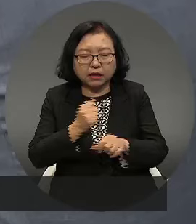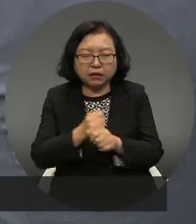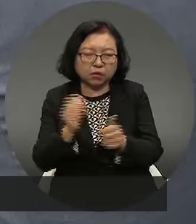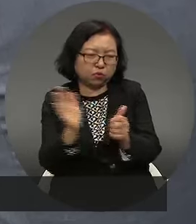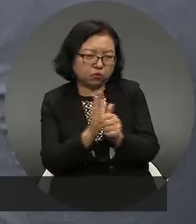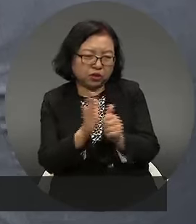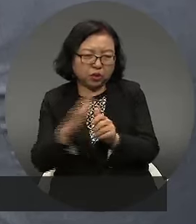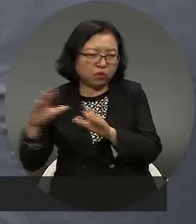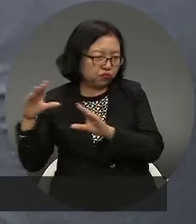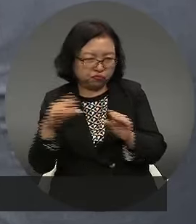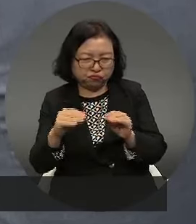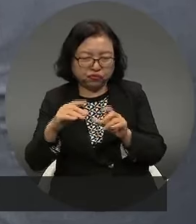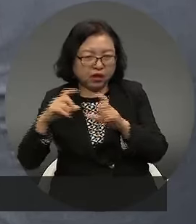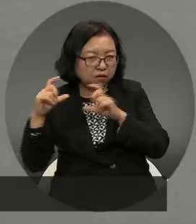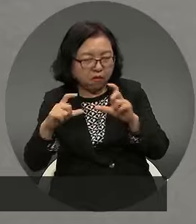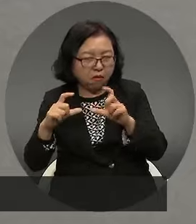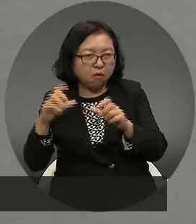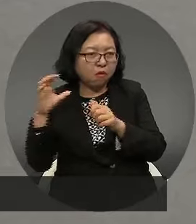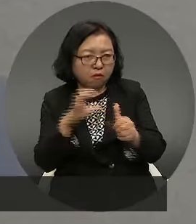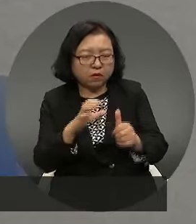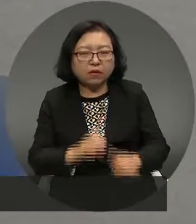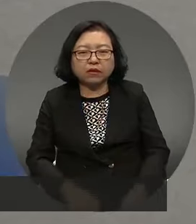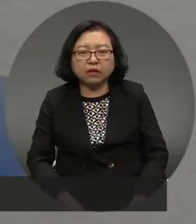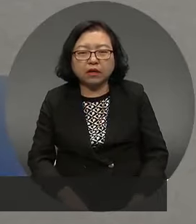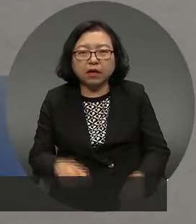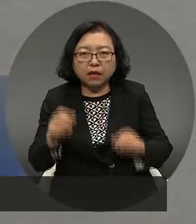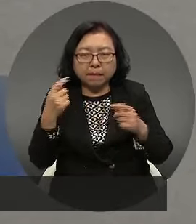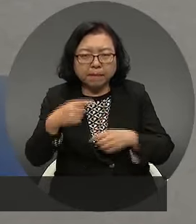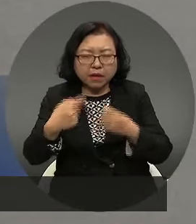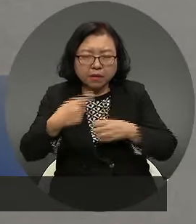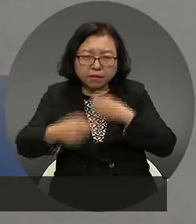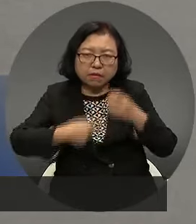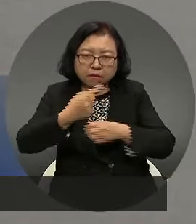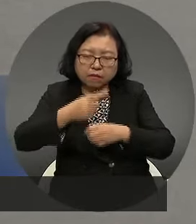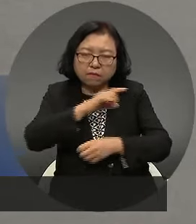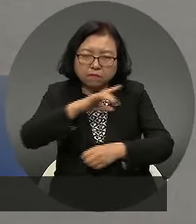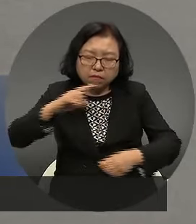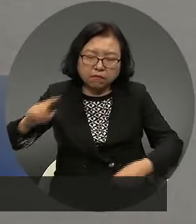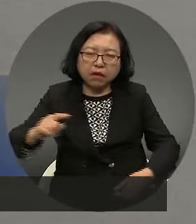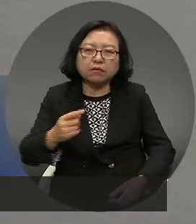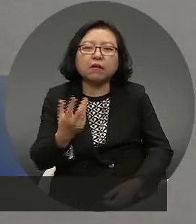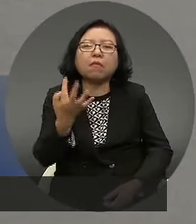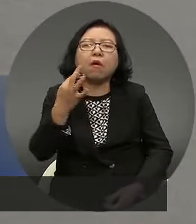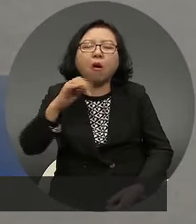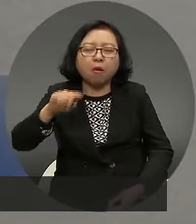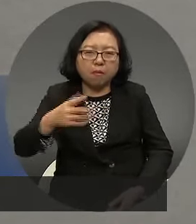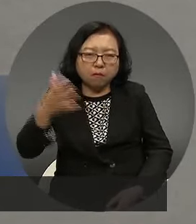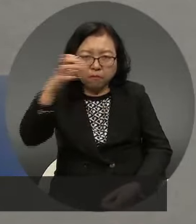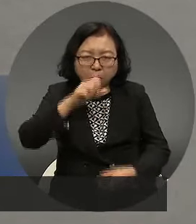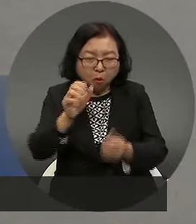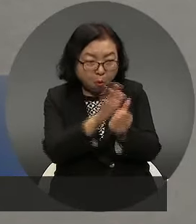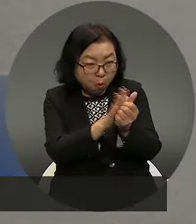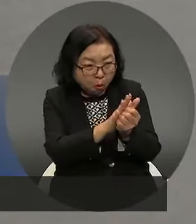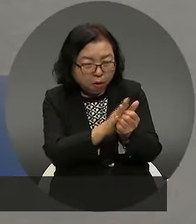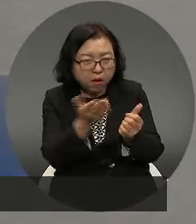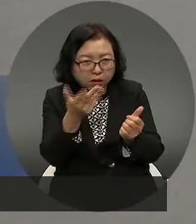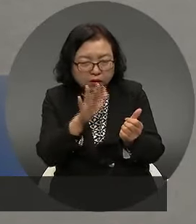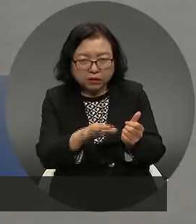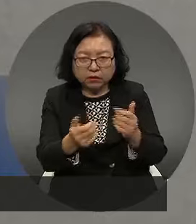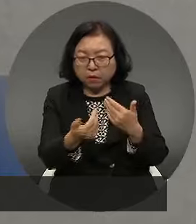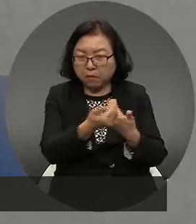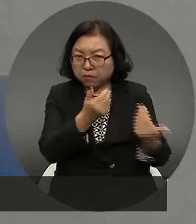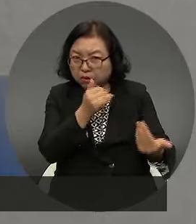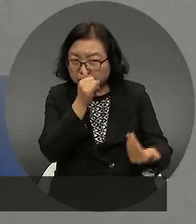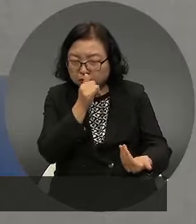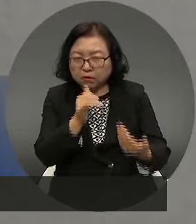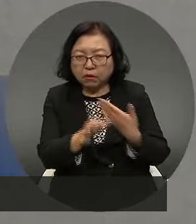경고한 김영환 지사. 수백억씩을 우리가 몇 년에 걸쳐서 하고 있는데 이런 식으로 하면은 우리는